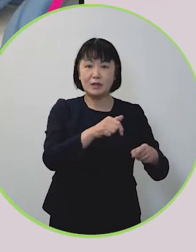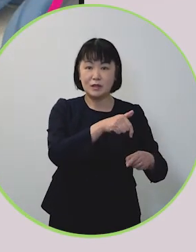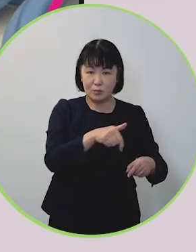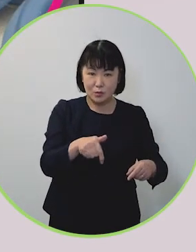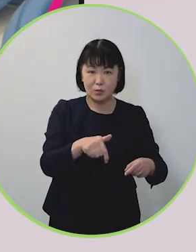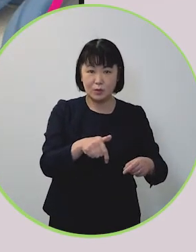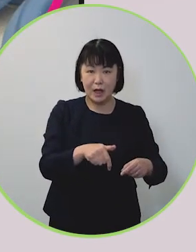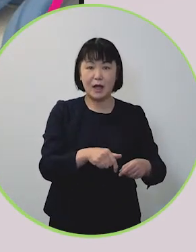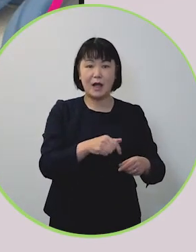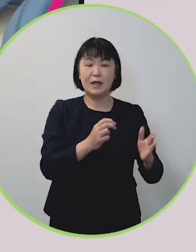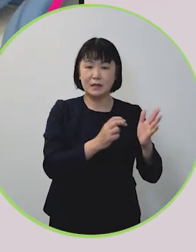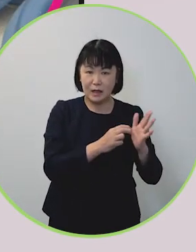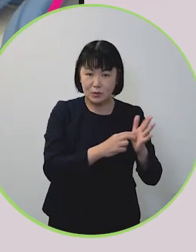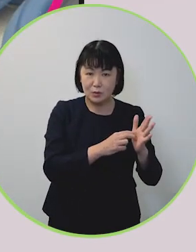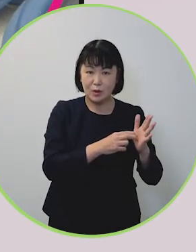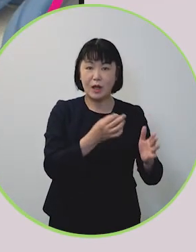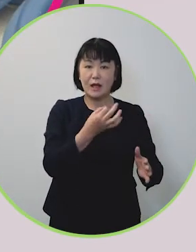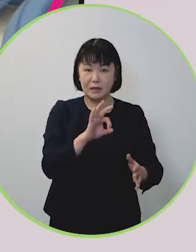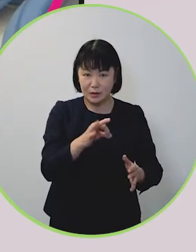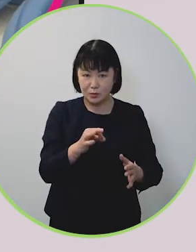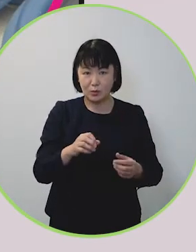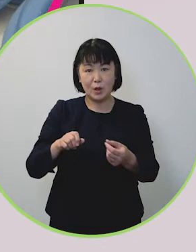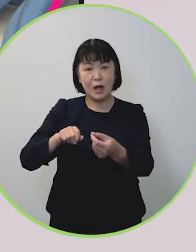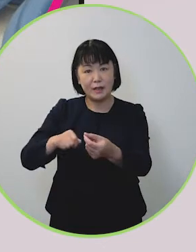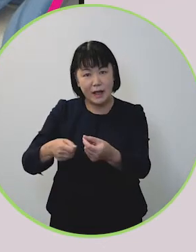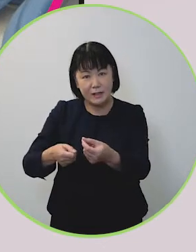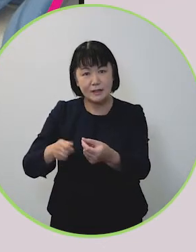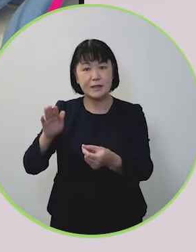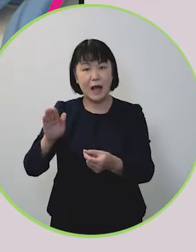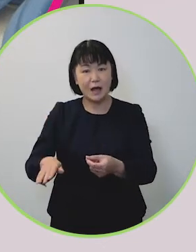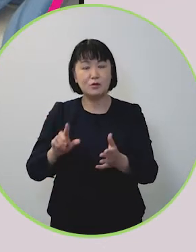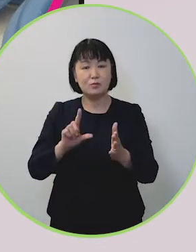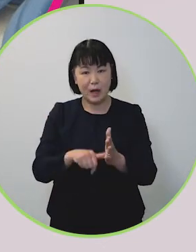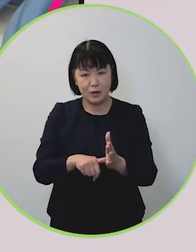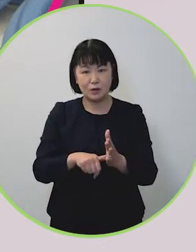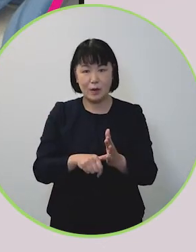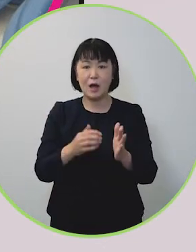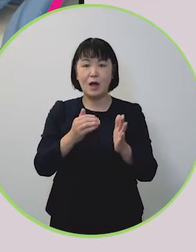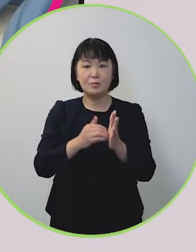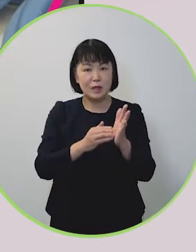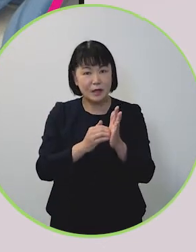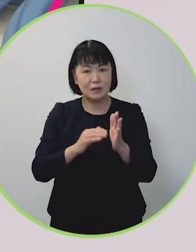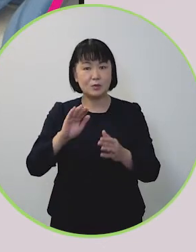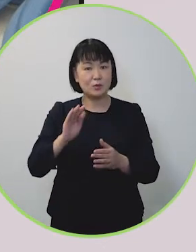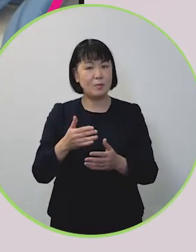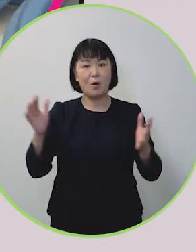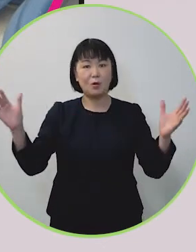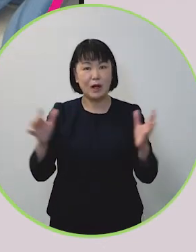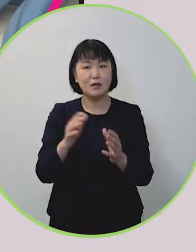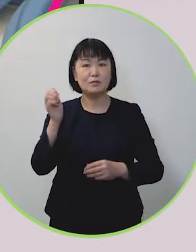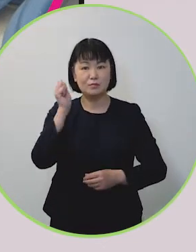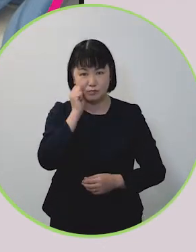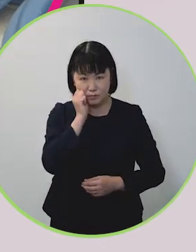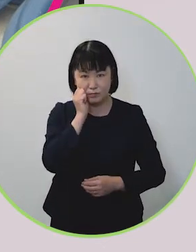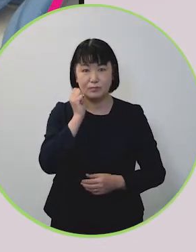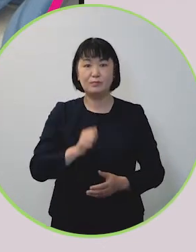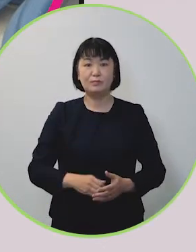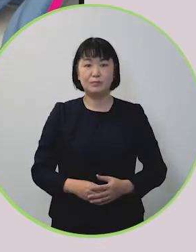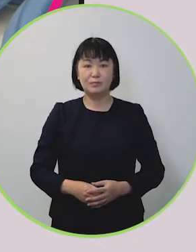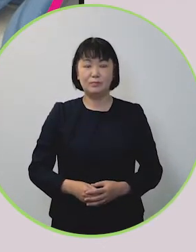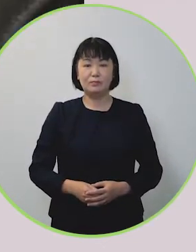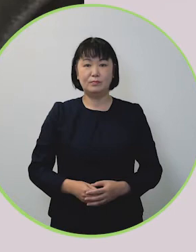たりネジなどが使われている製品はたとえプラスチック製品であっても対象外となるの